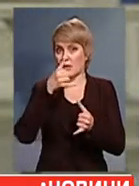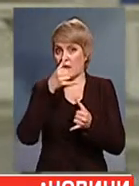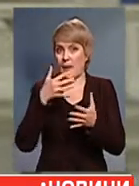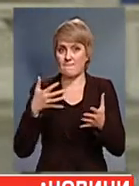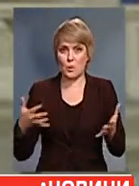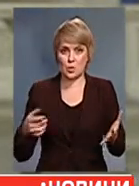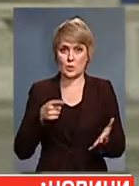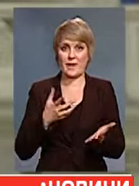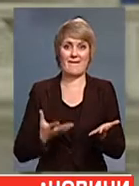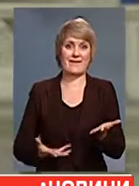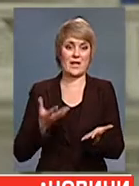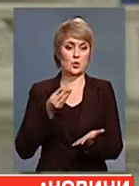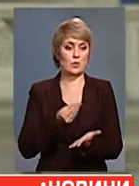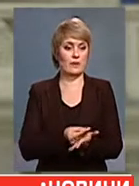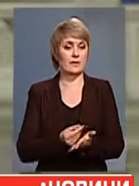їх фінансувати.